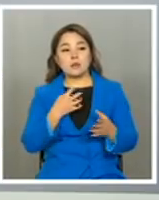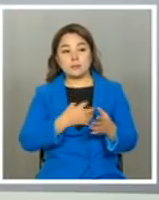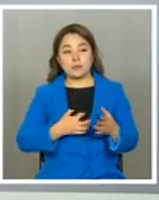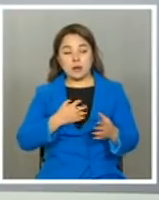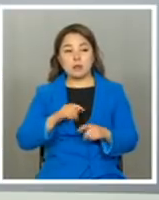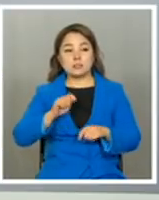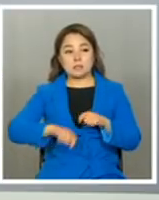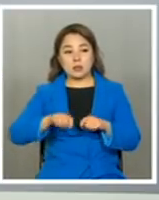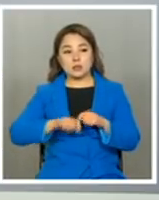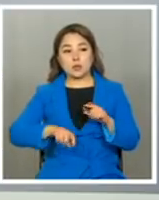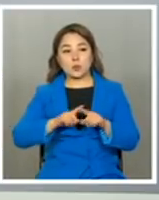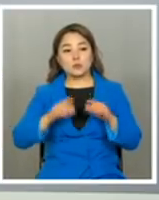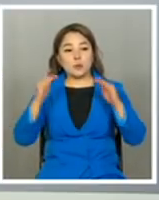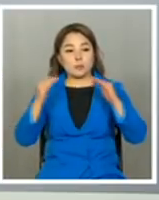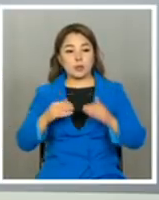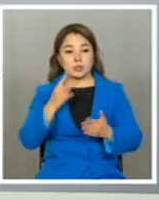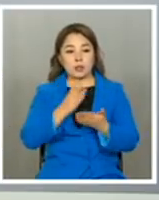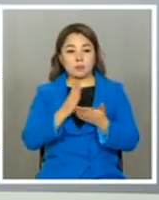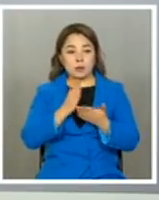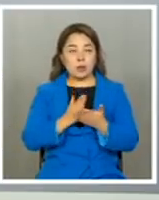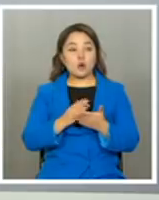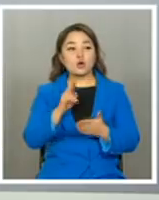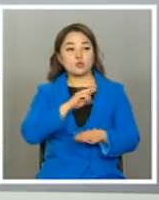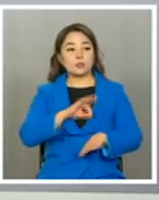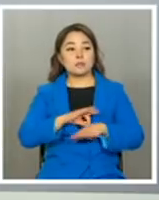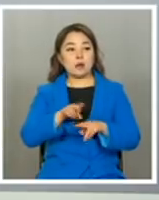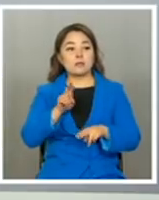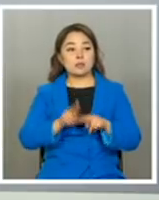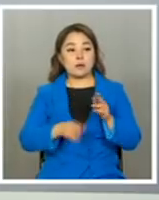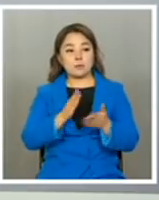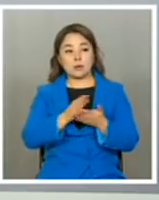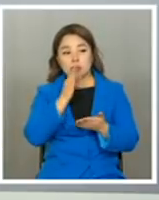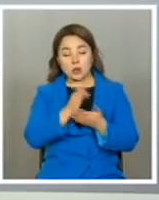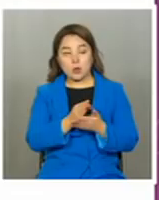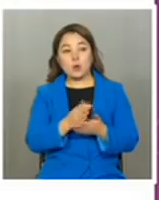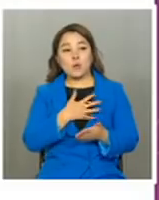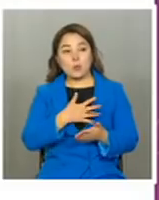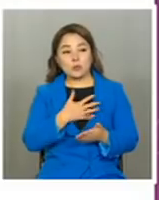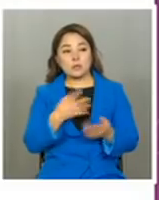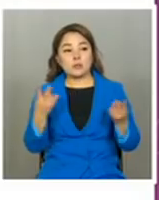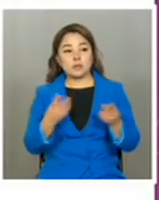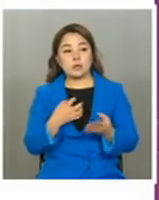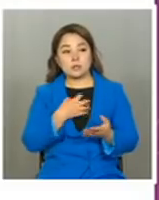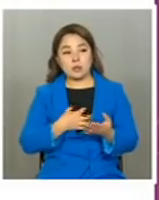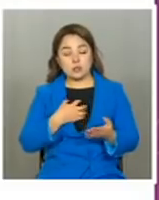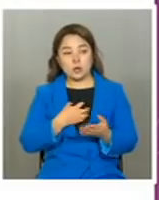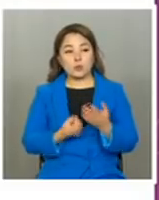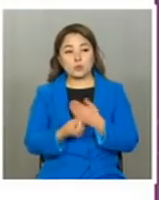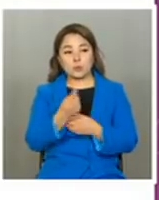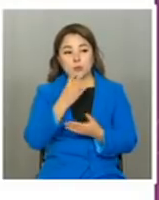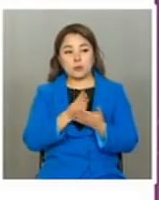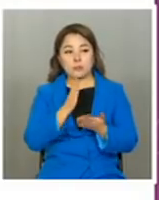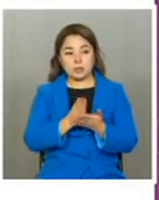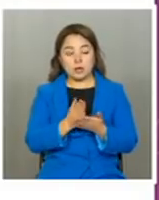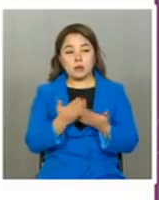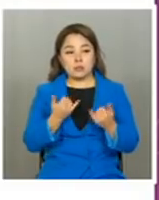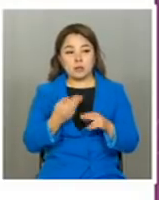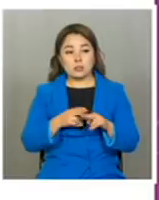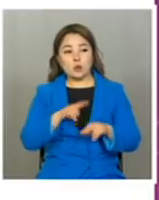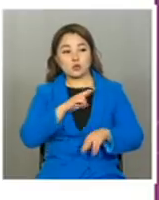салыстырмалы түрде төмен. Және де жұмыс аяқталғаннан кейін де оттегінің қажеттілігі туындап тұр. Ал